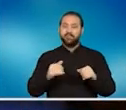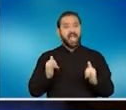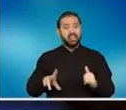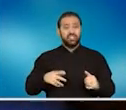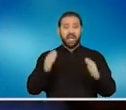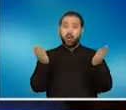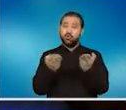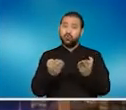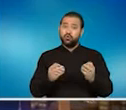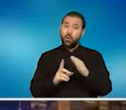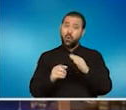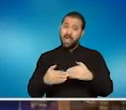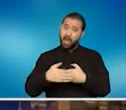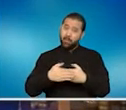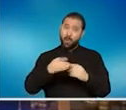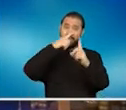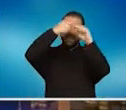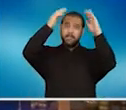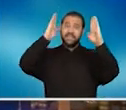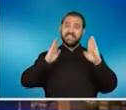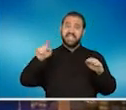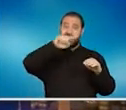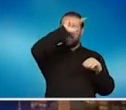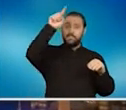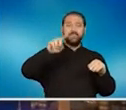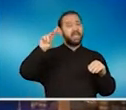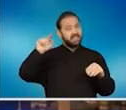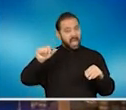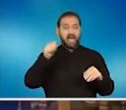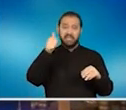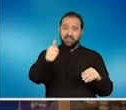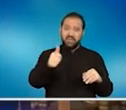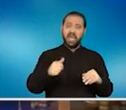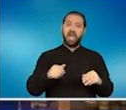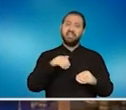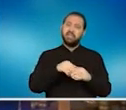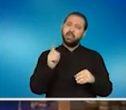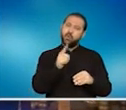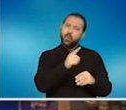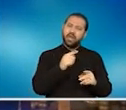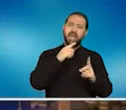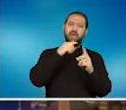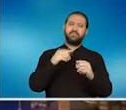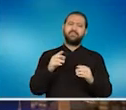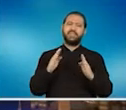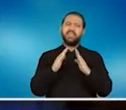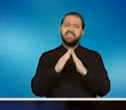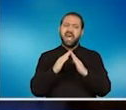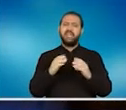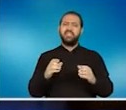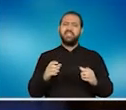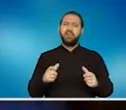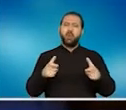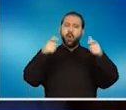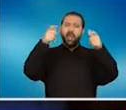erau școlile parohiale, de fapt. Școlile în localități, în diferite localități. Au făcut două